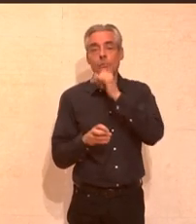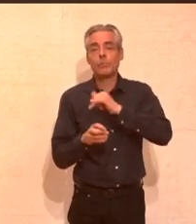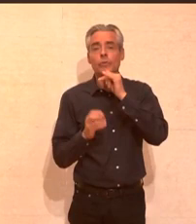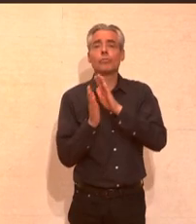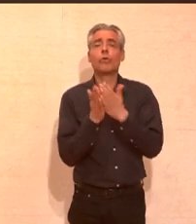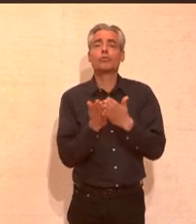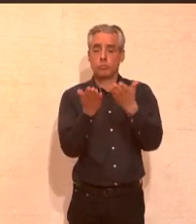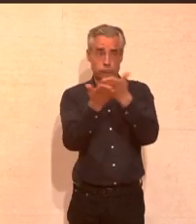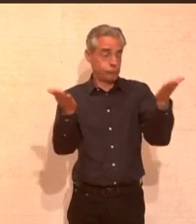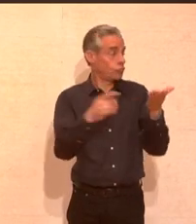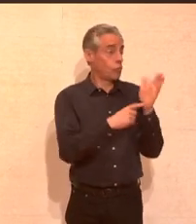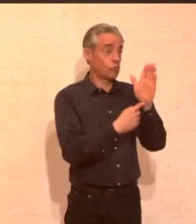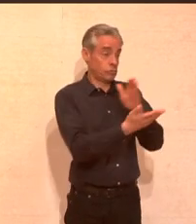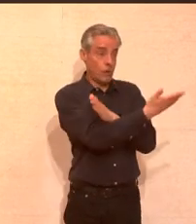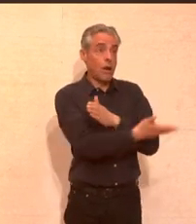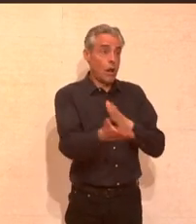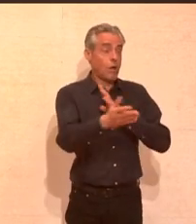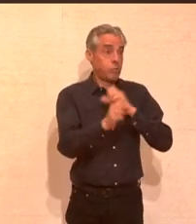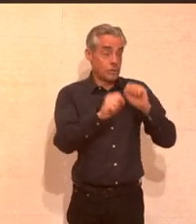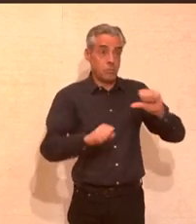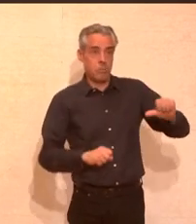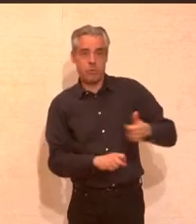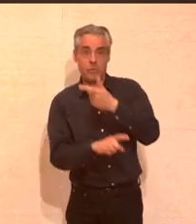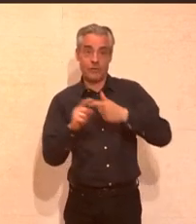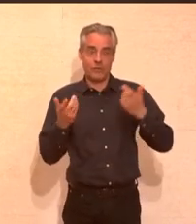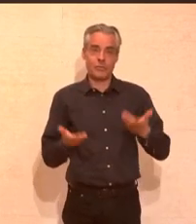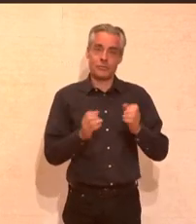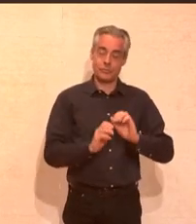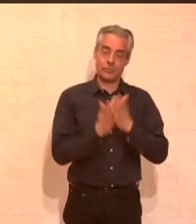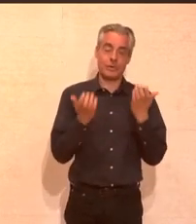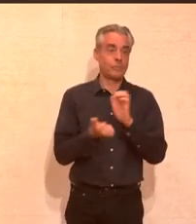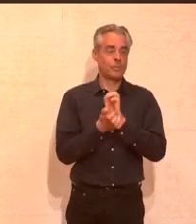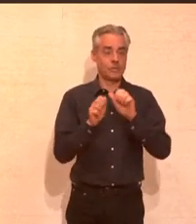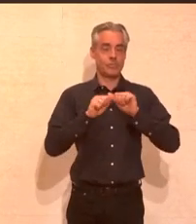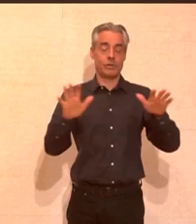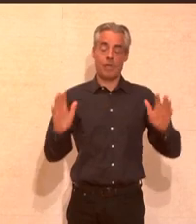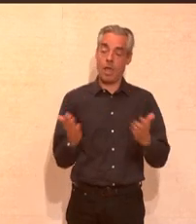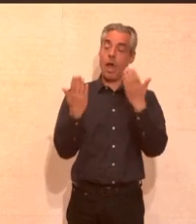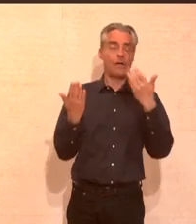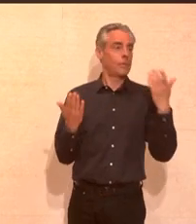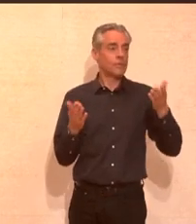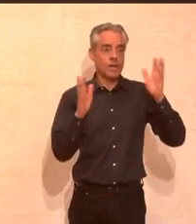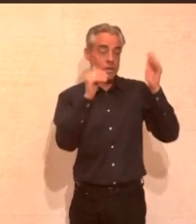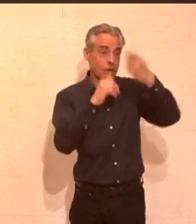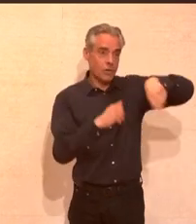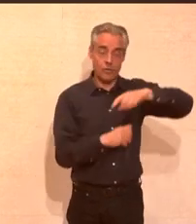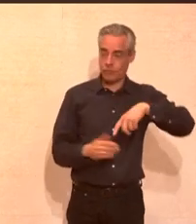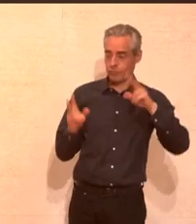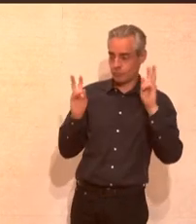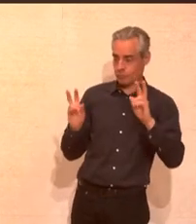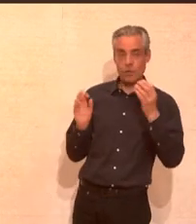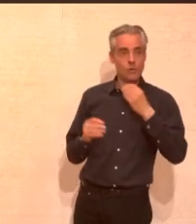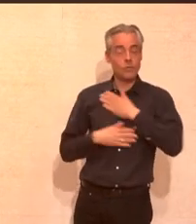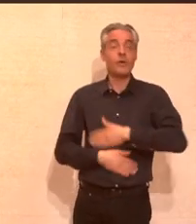une petite brochure que je vous montre. Vous en avez la primeur aujourd'hui, et j'espère qu'il trouvera grâce aux yeux de la communauté